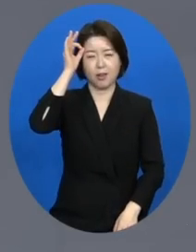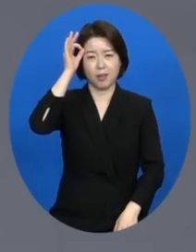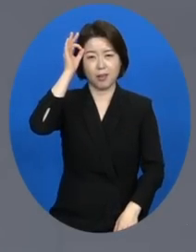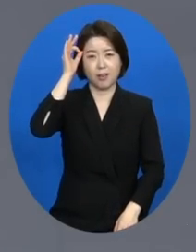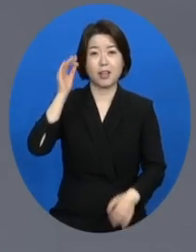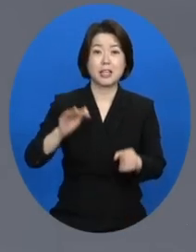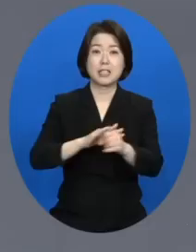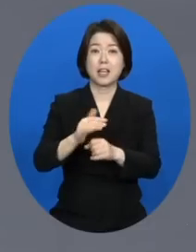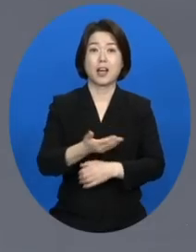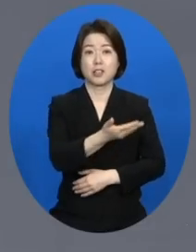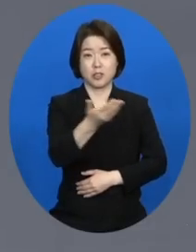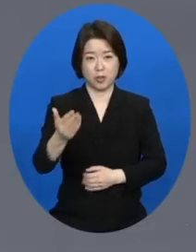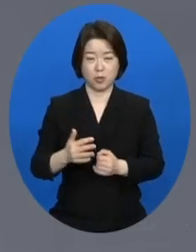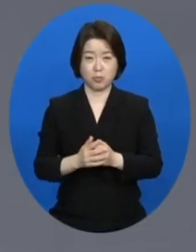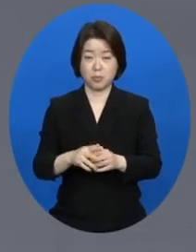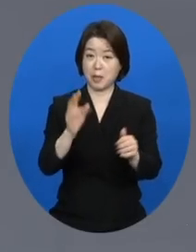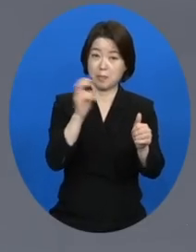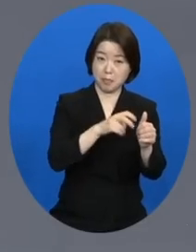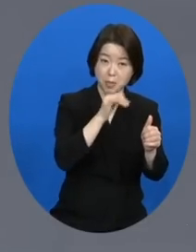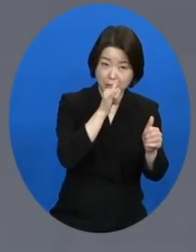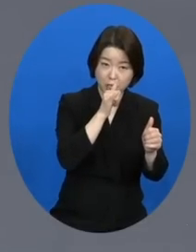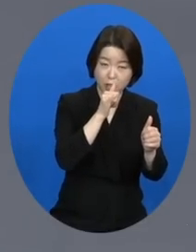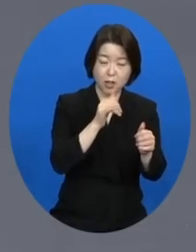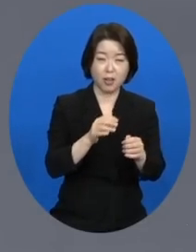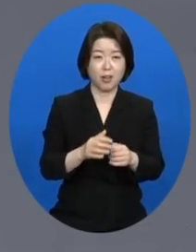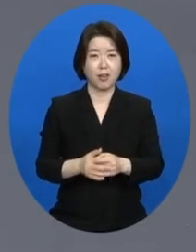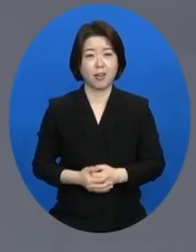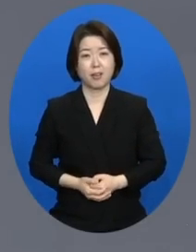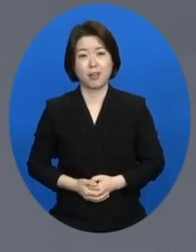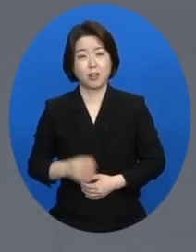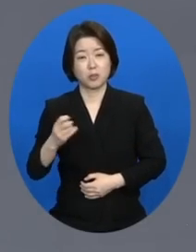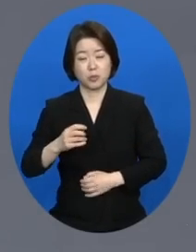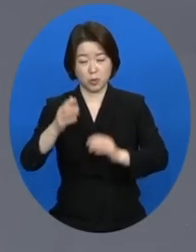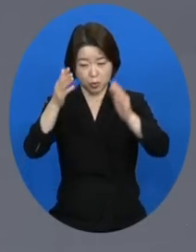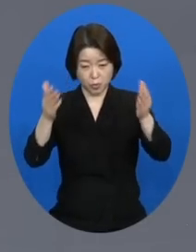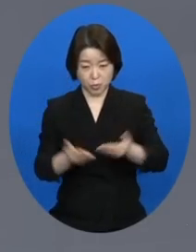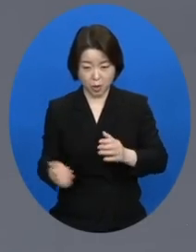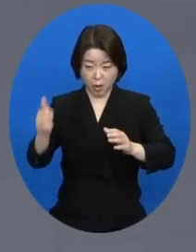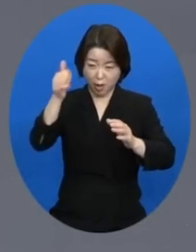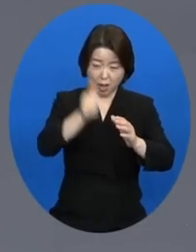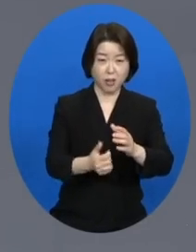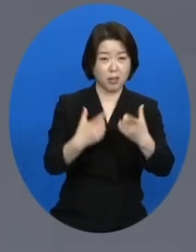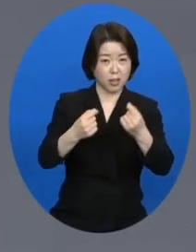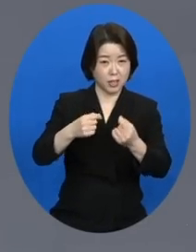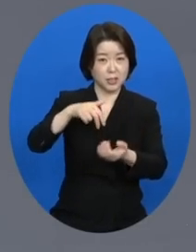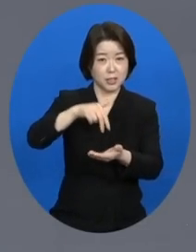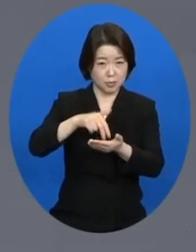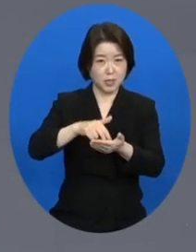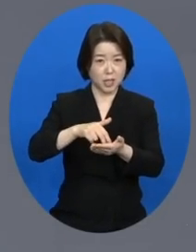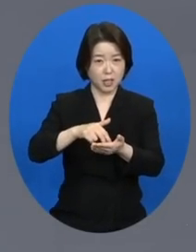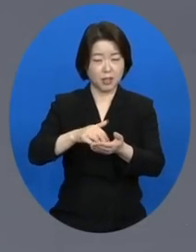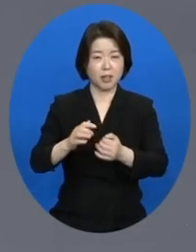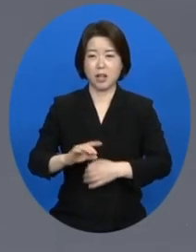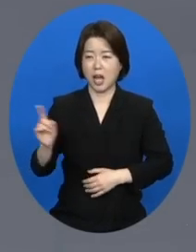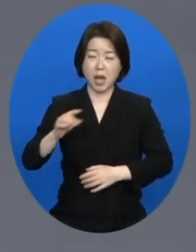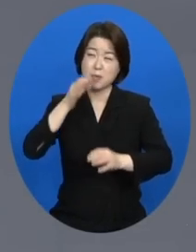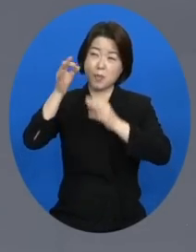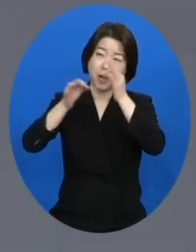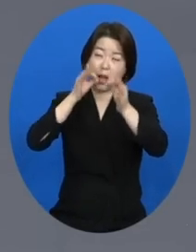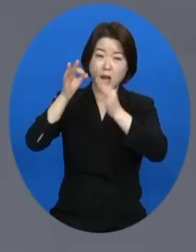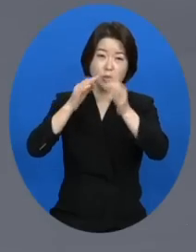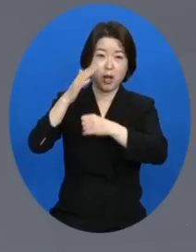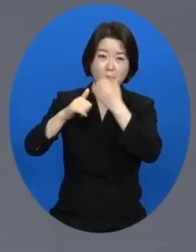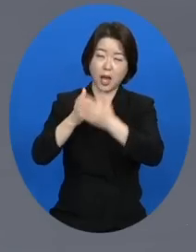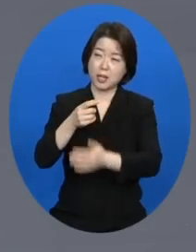사랑하는 여러분, 배반당하셨습니까? 구덩이에 던져지셨습니까? 아무리 부르짖어도